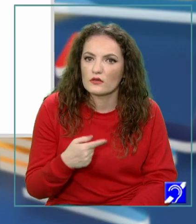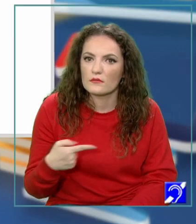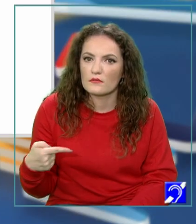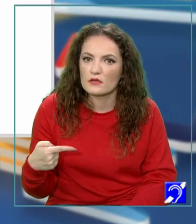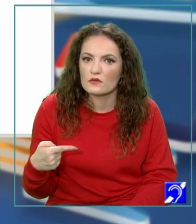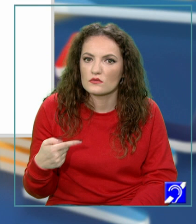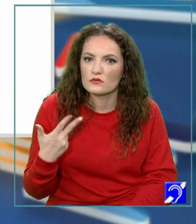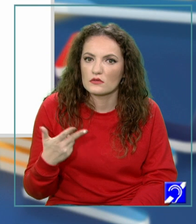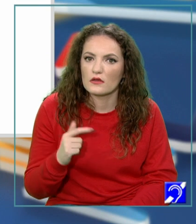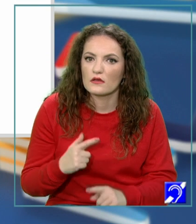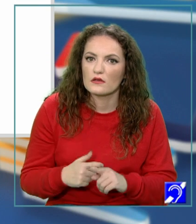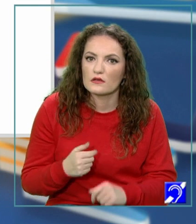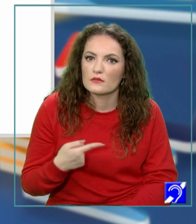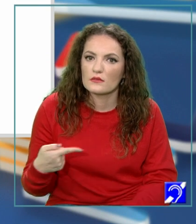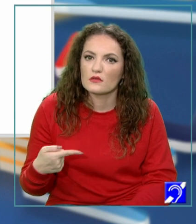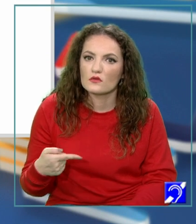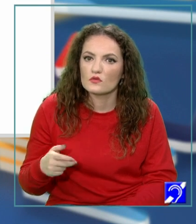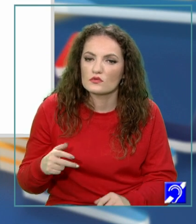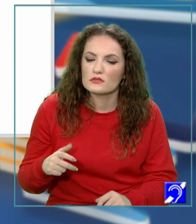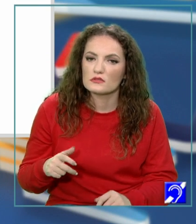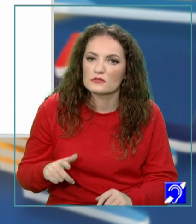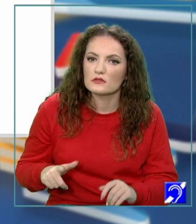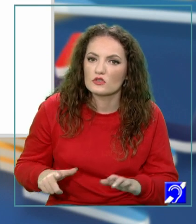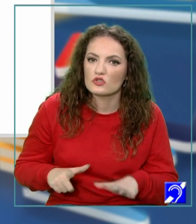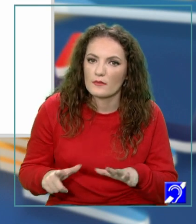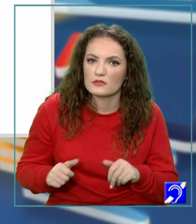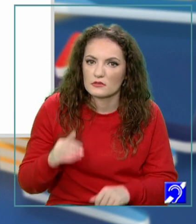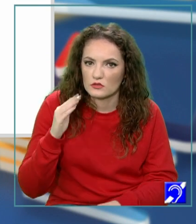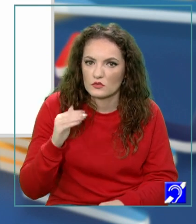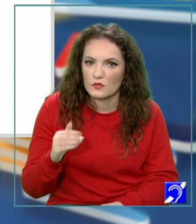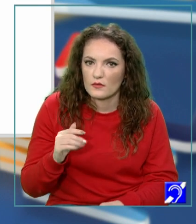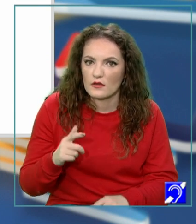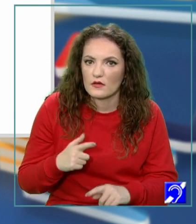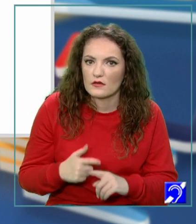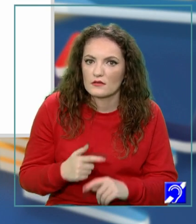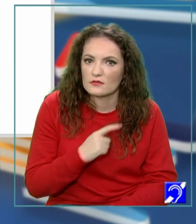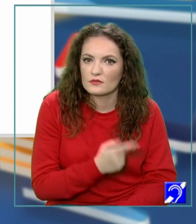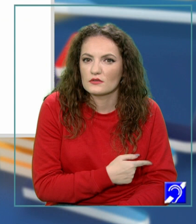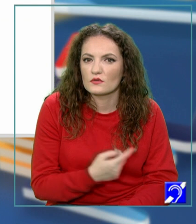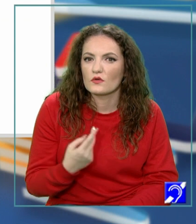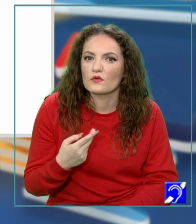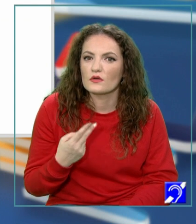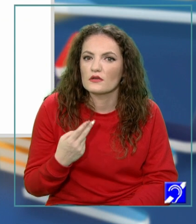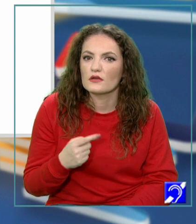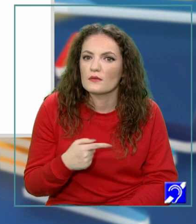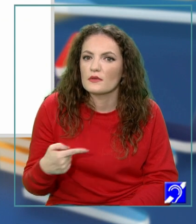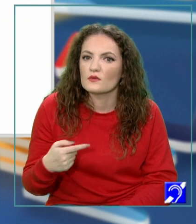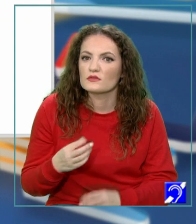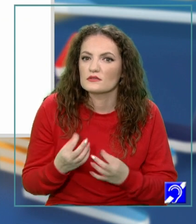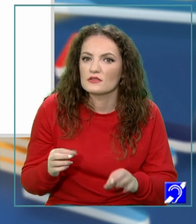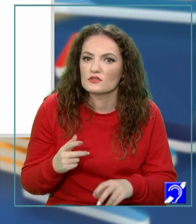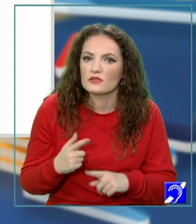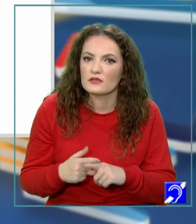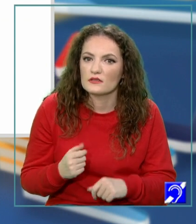supra x pătrat minus 10x plus 21 și f mare egal cu 2x plus 1 supra x minus 7, unde x aparține numărilor reale